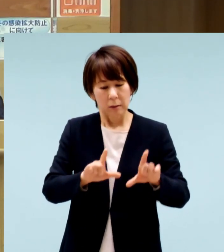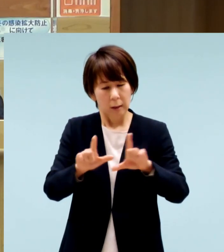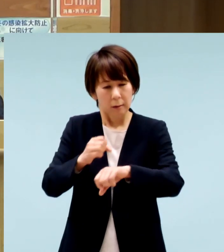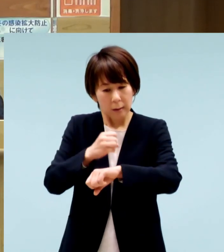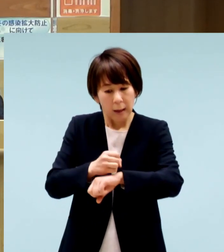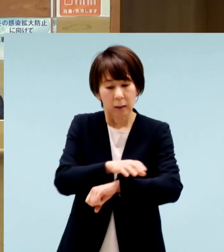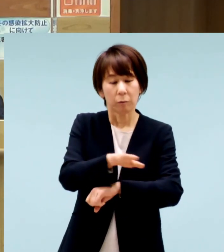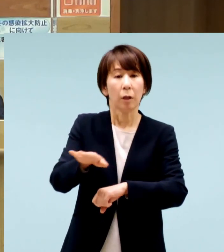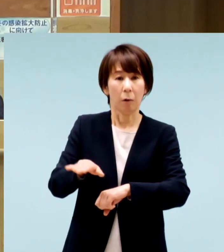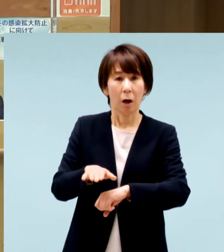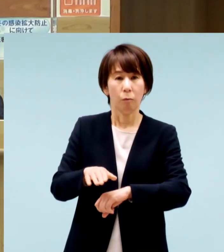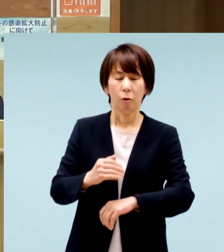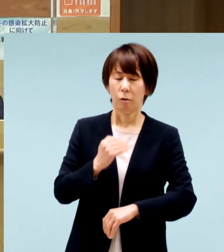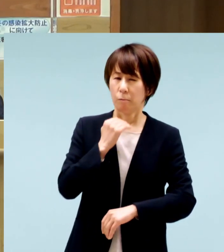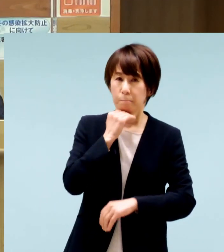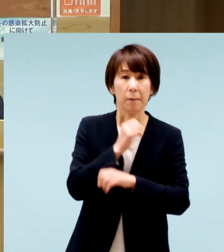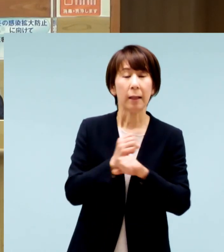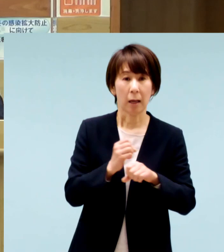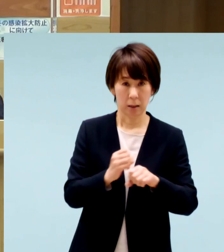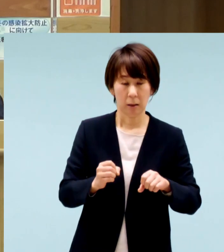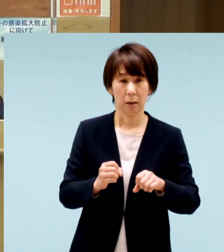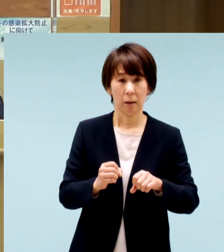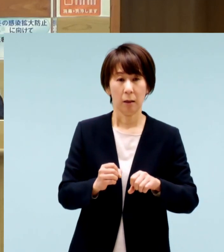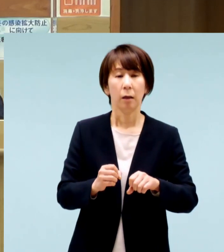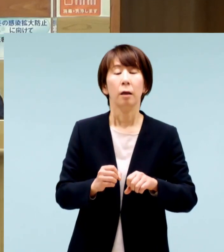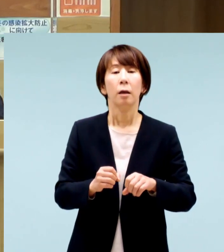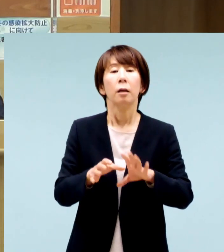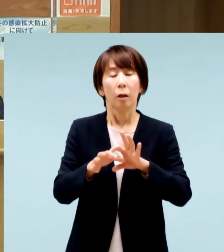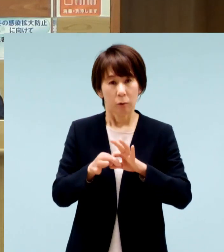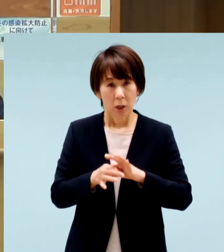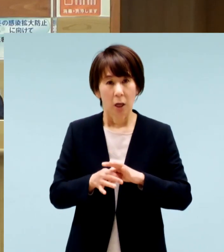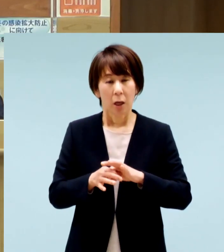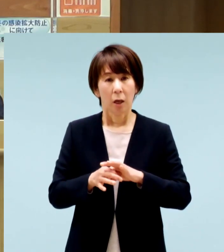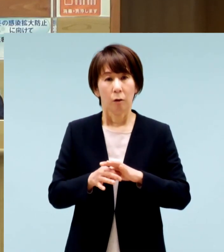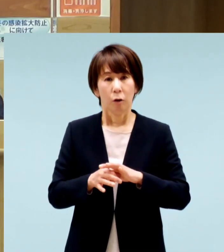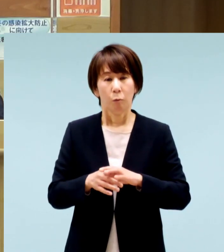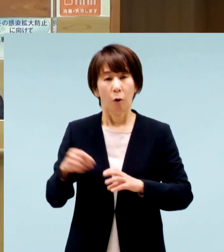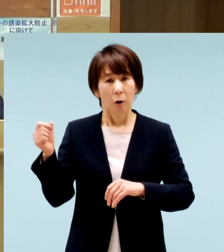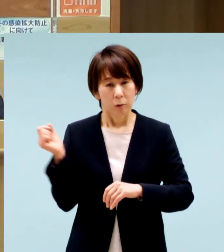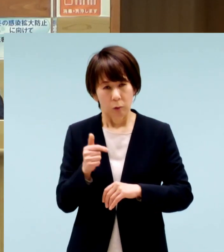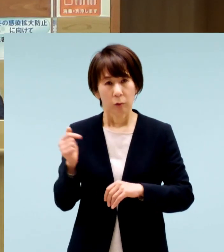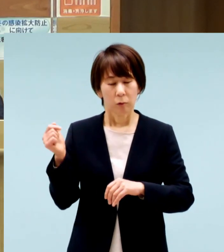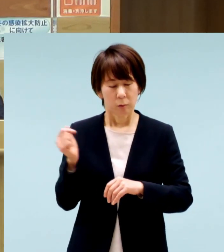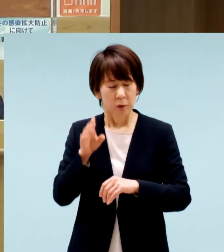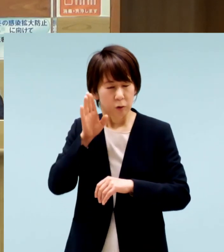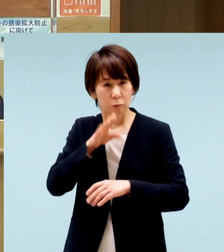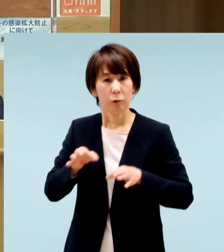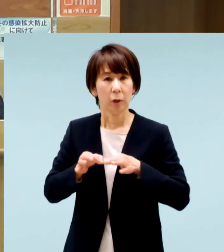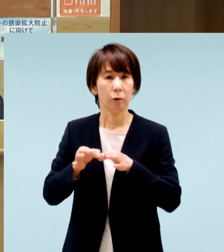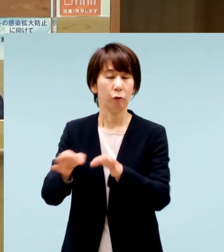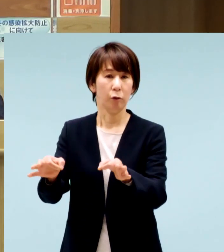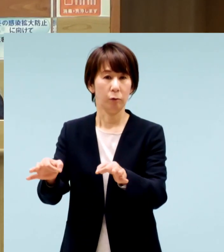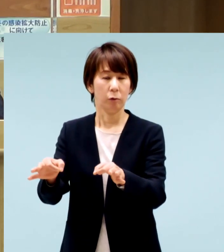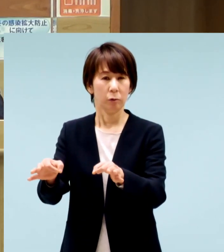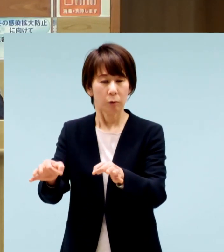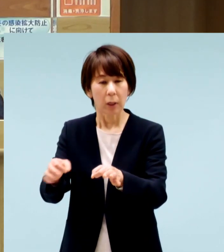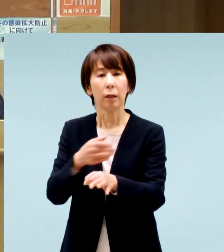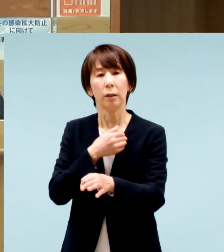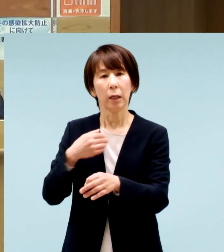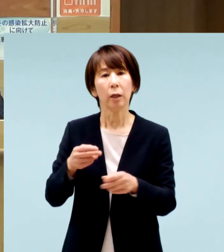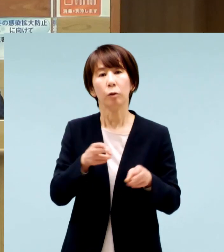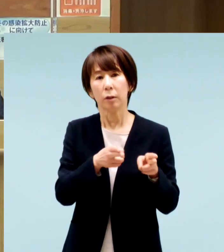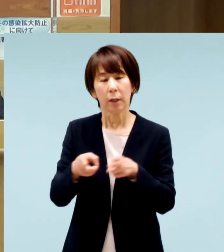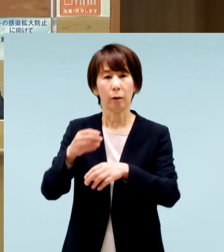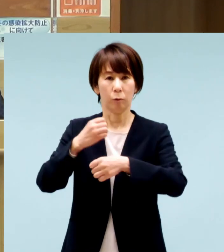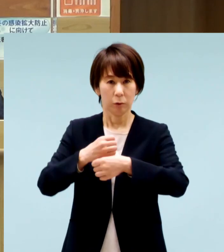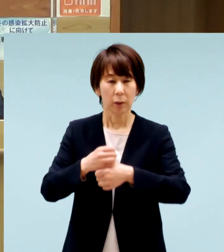ので、できるだけ早くそういった給付などを行えるような制度設計であるべきだというふうには思っています